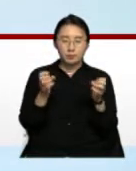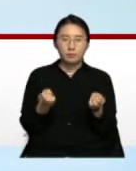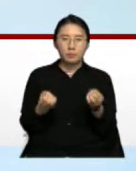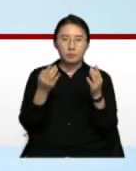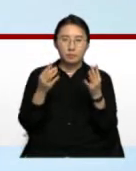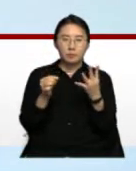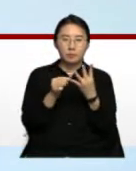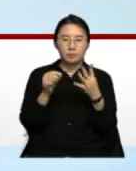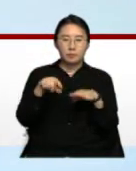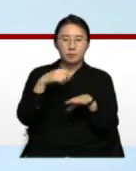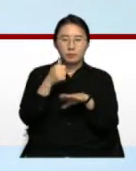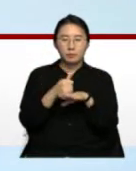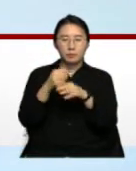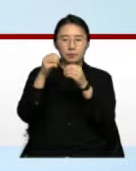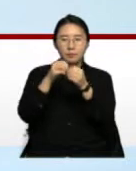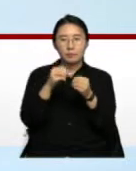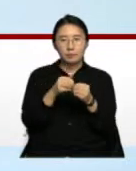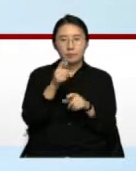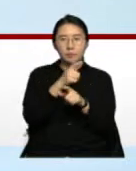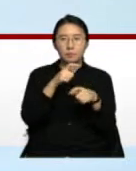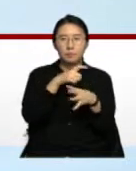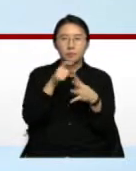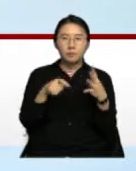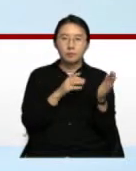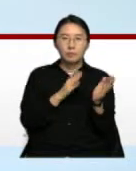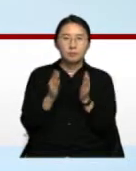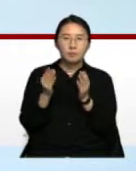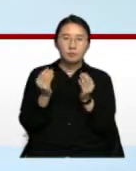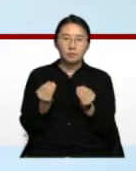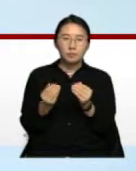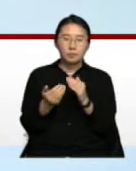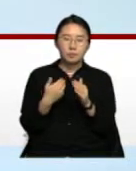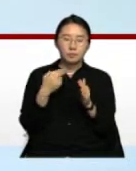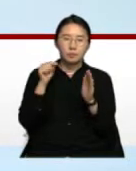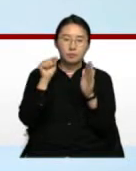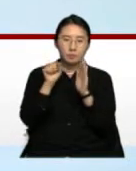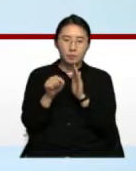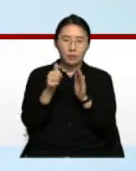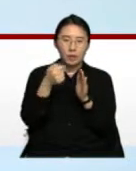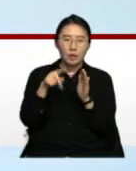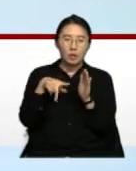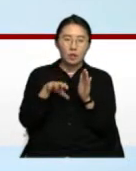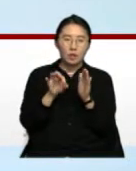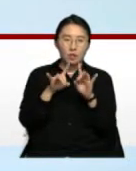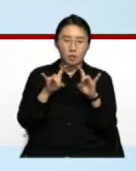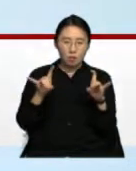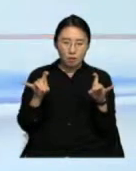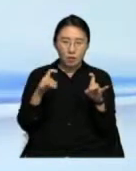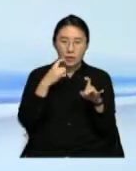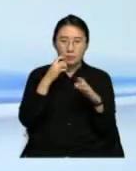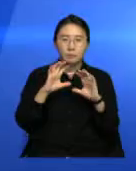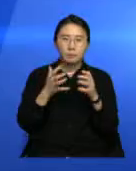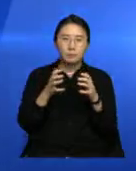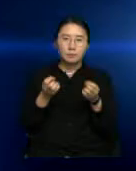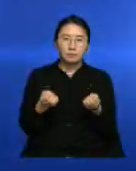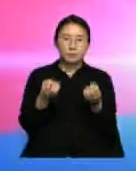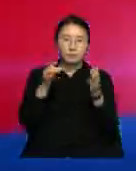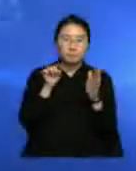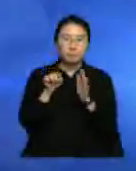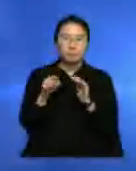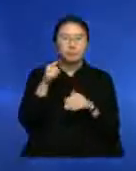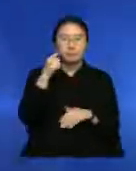백제시대 4명의 왕을 테마로 한 다양한 프로그램을 구성했습니다. 미리 가본 한성백제문화제 서정암 기자입니다.